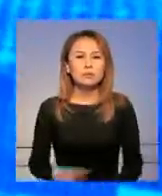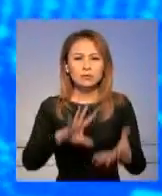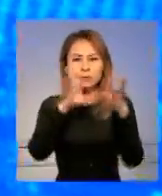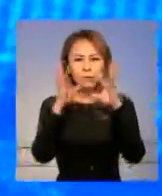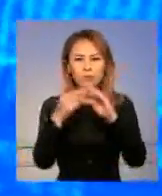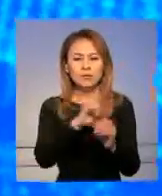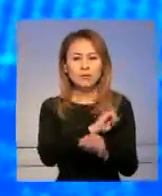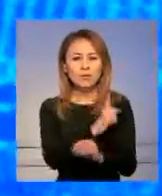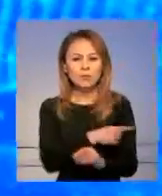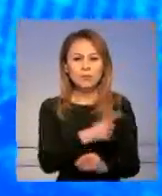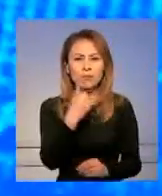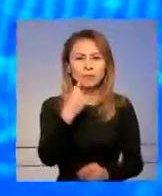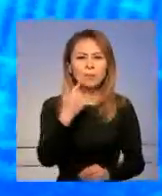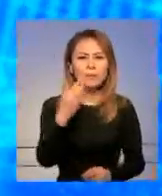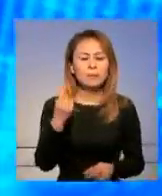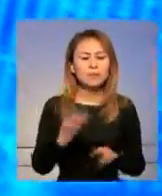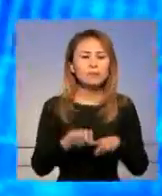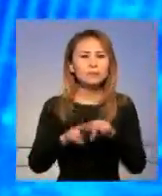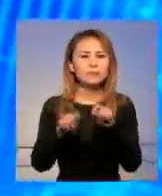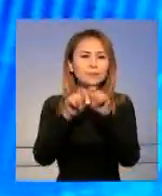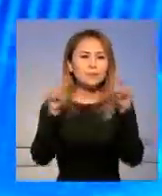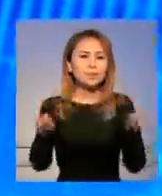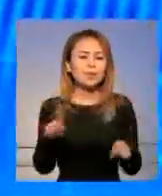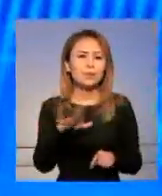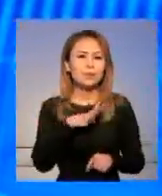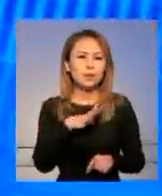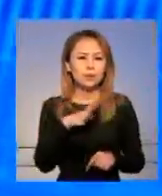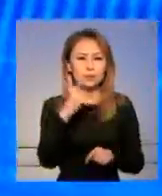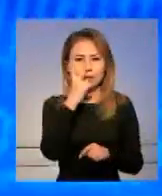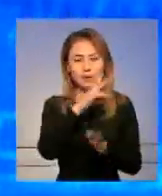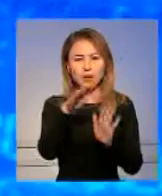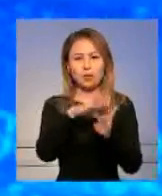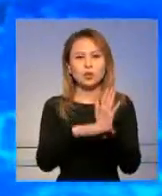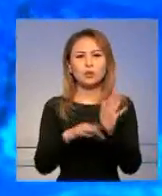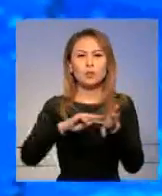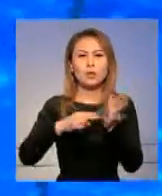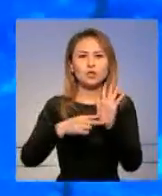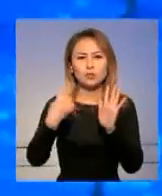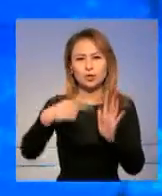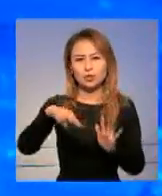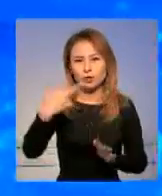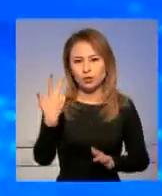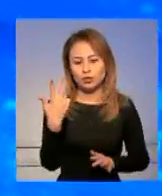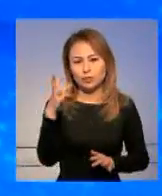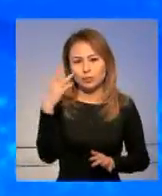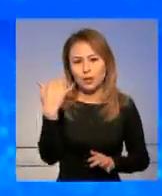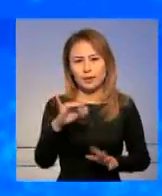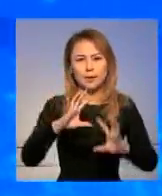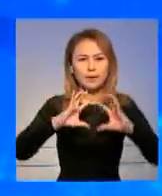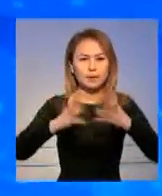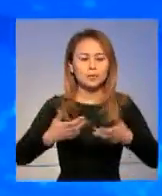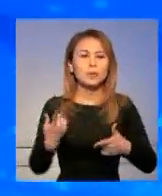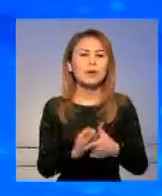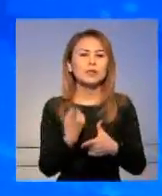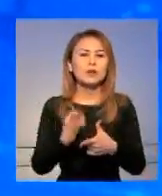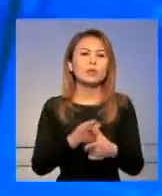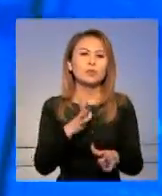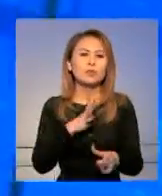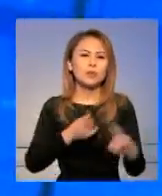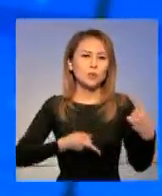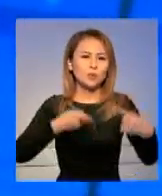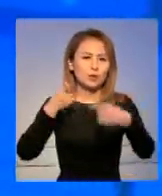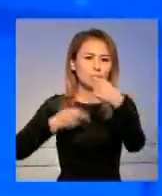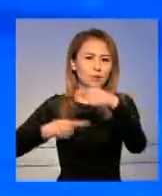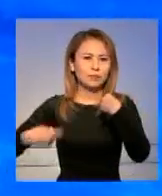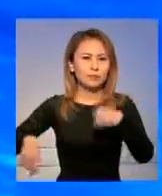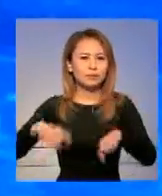Жалпы қуаты 1 гигаватты құрайтын баламалы қуат көздерін өндіруге бағытталған отандық жобалар биыл 23 мамырда халықаралық бәссауда